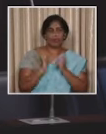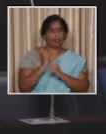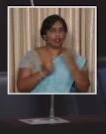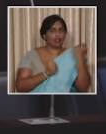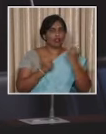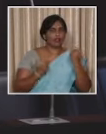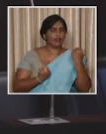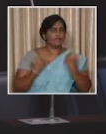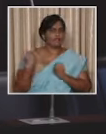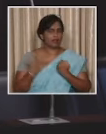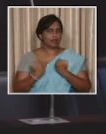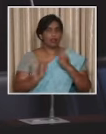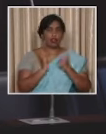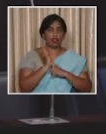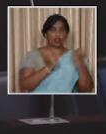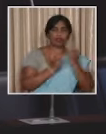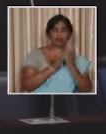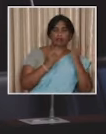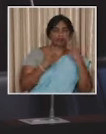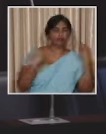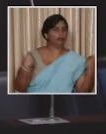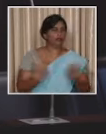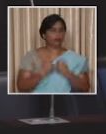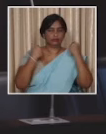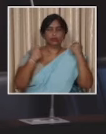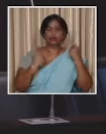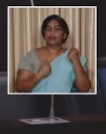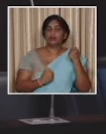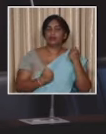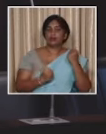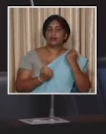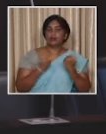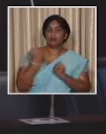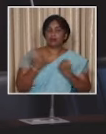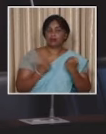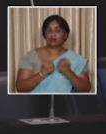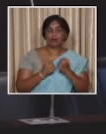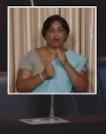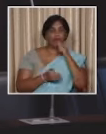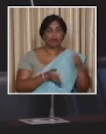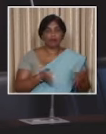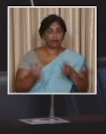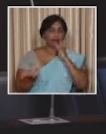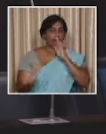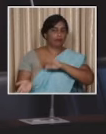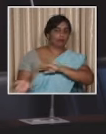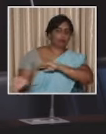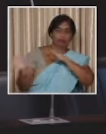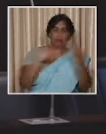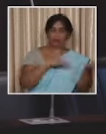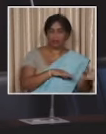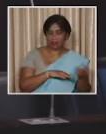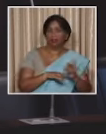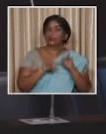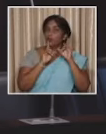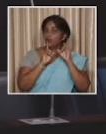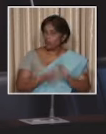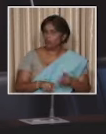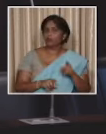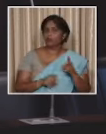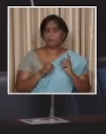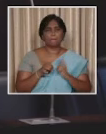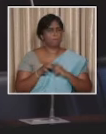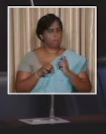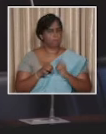ratayekui motor ratayekui anaturata lak vela motor rataya olanda alata watuna e wage apita yam yam